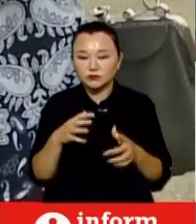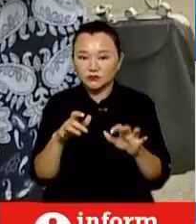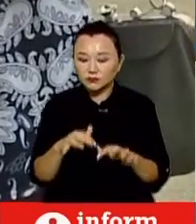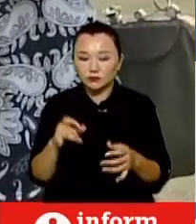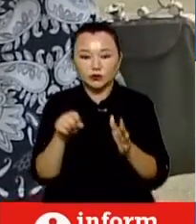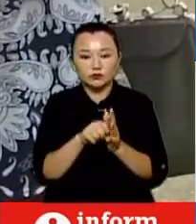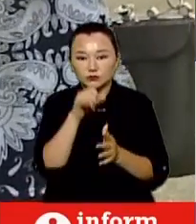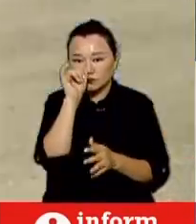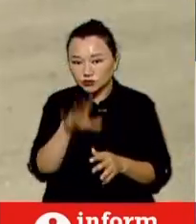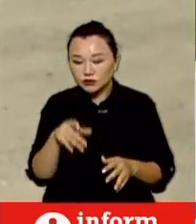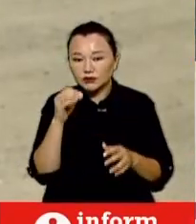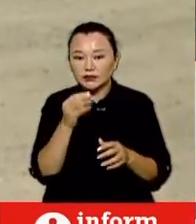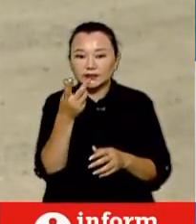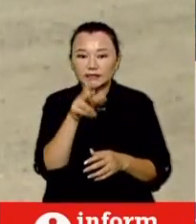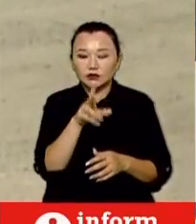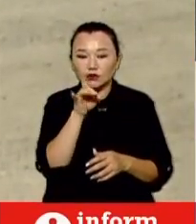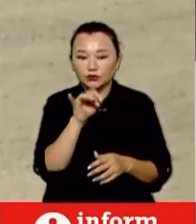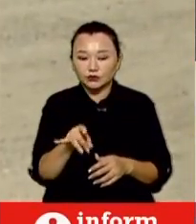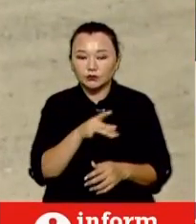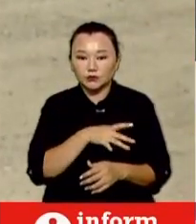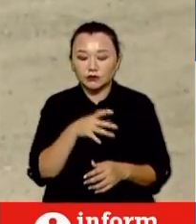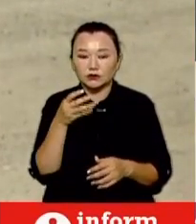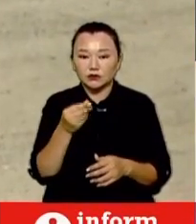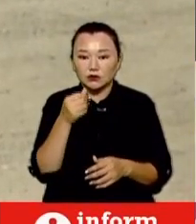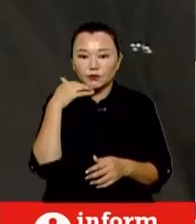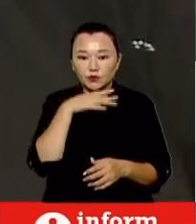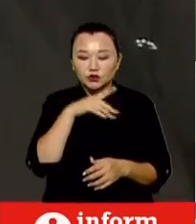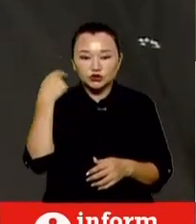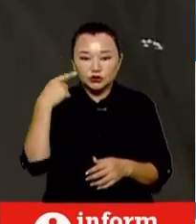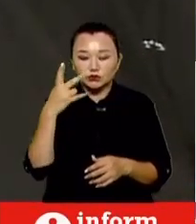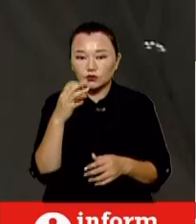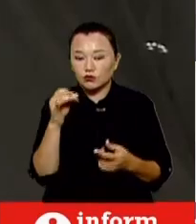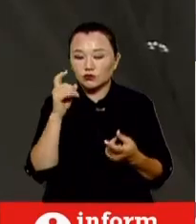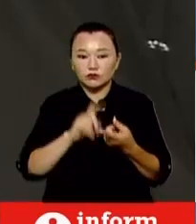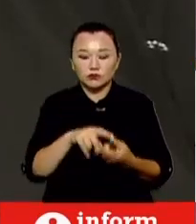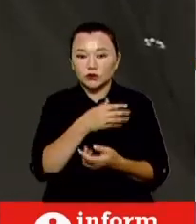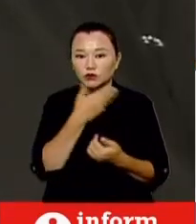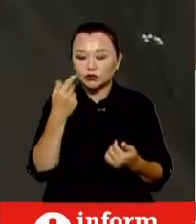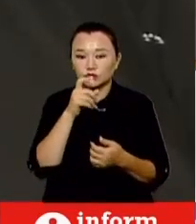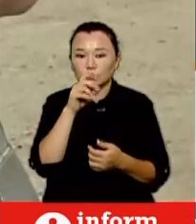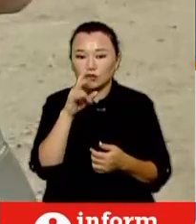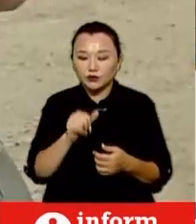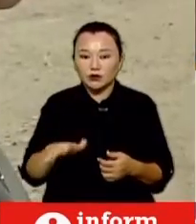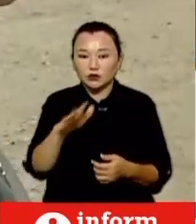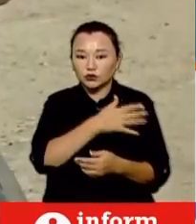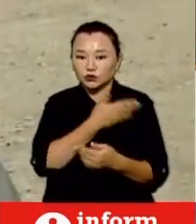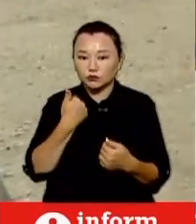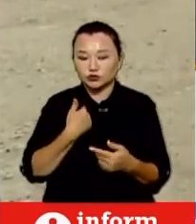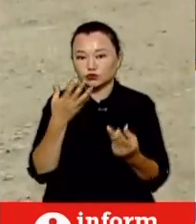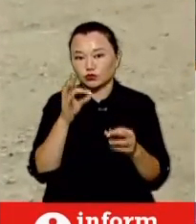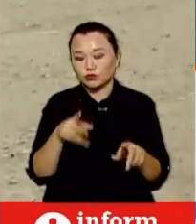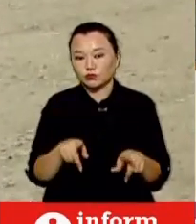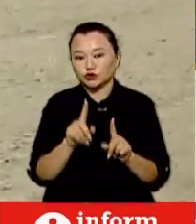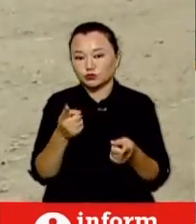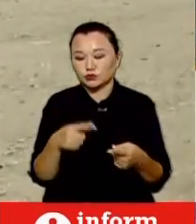не подключается. Было 3 роутера. Сжирает моментально мегабайты, но не включается. Нету зоны покрытия. Мы сами в шоке, что почему